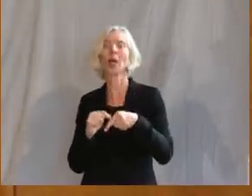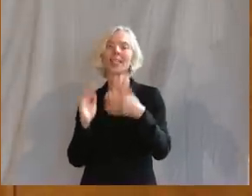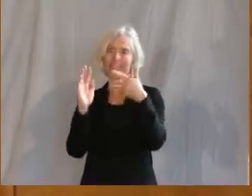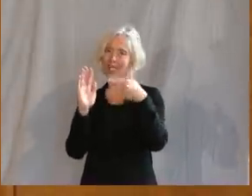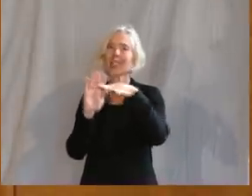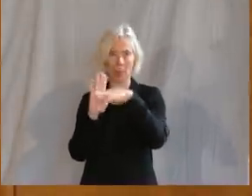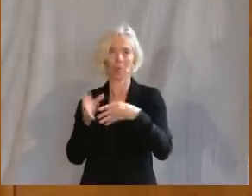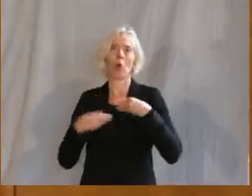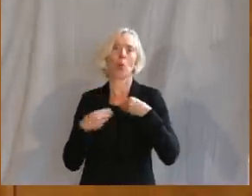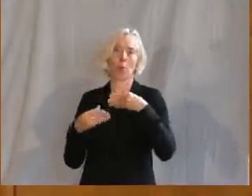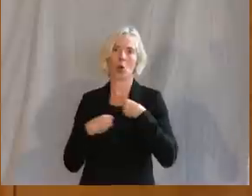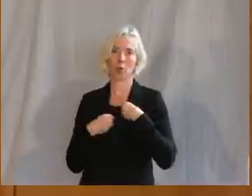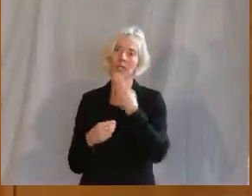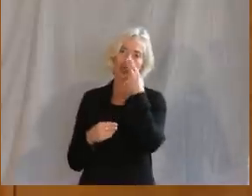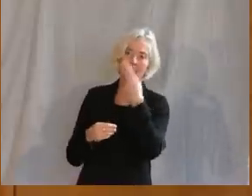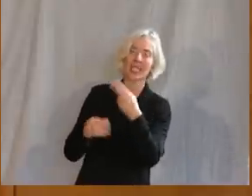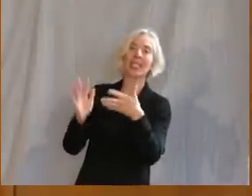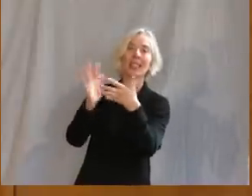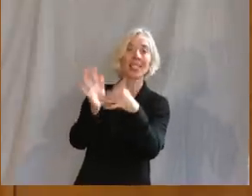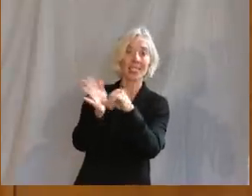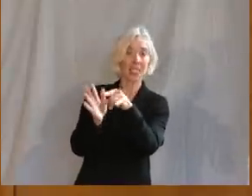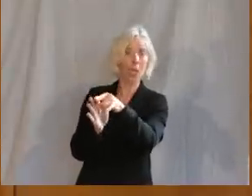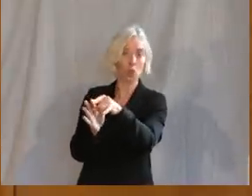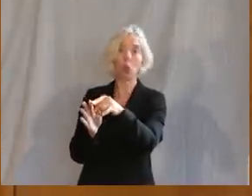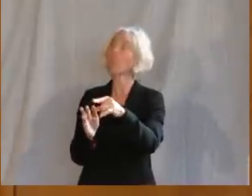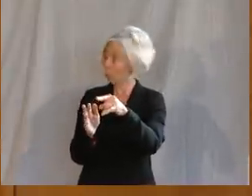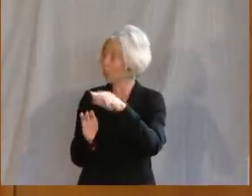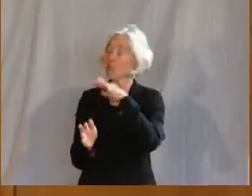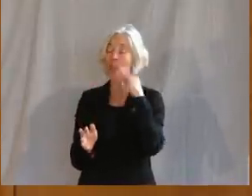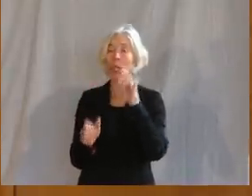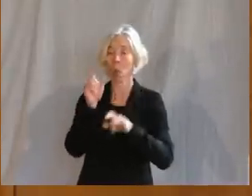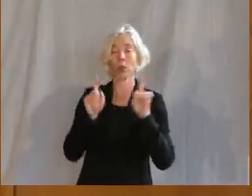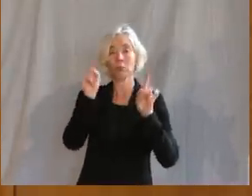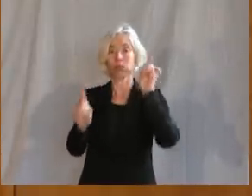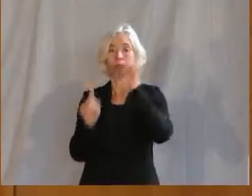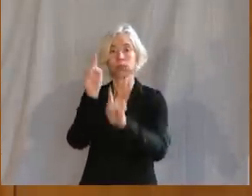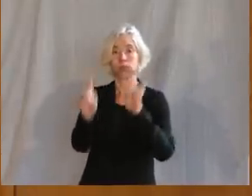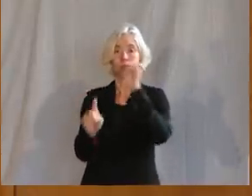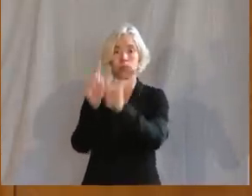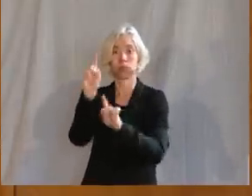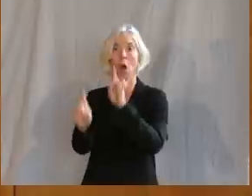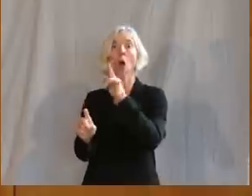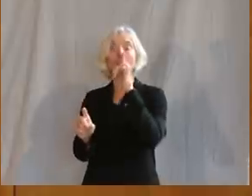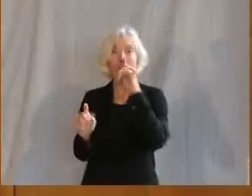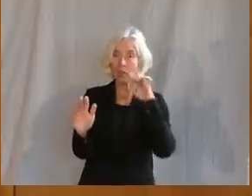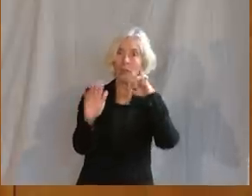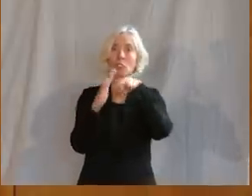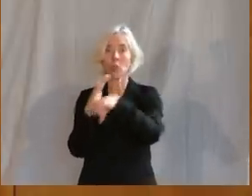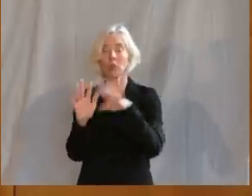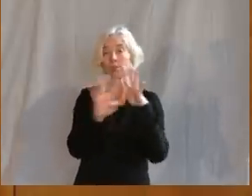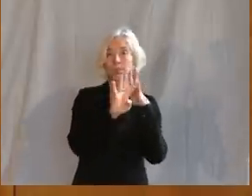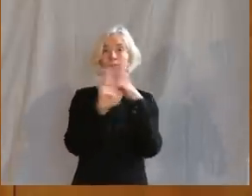sehr gut genutzt. Und wir haben ja tatsächlich auch für den Fall, dass dann die Kapazitäten eng werden, auch noch die Möglichkeit, da noch